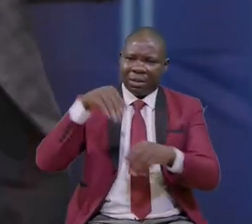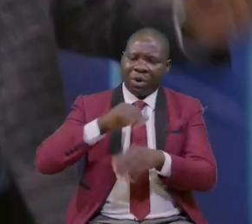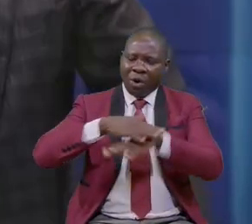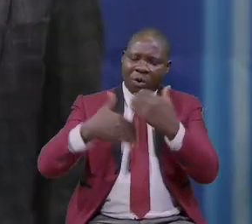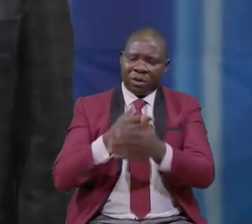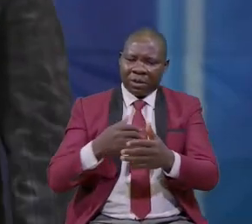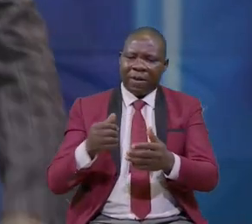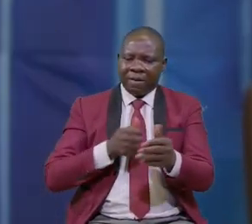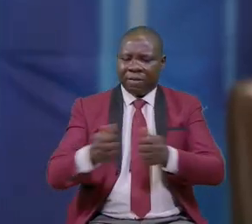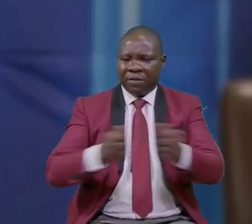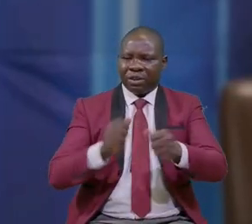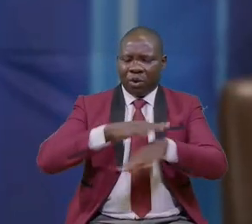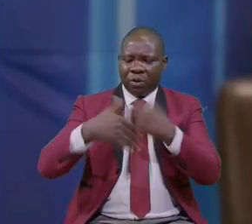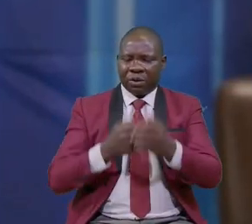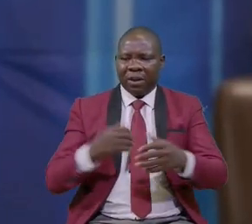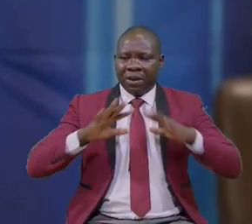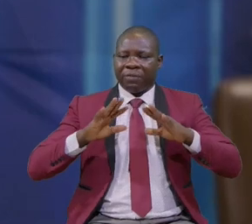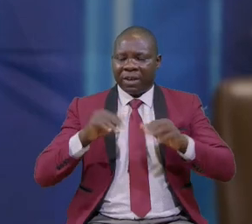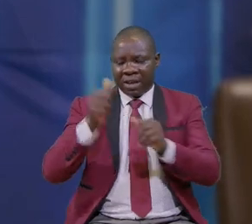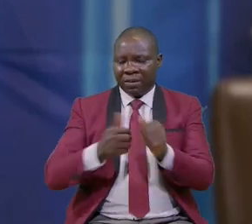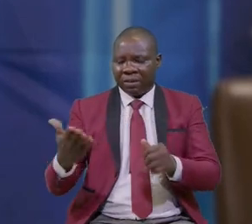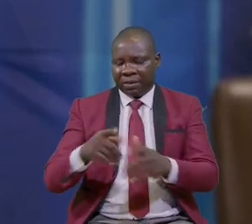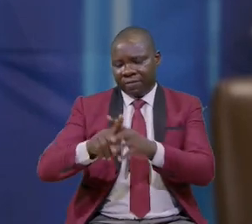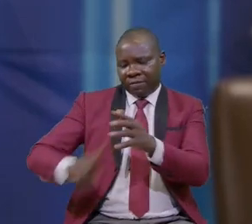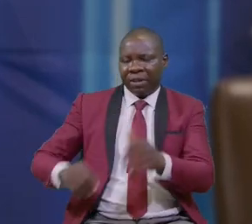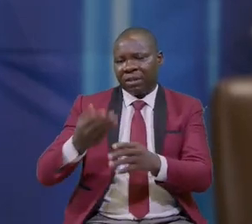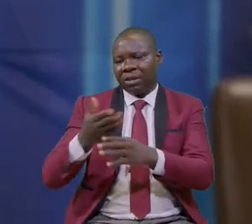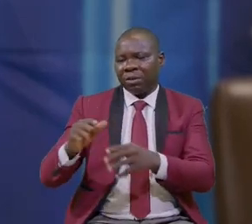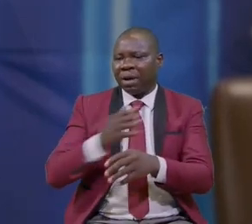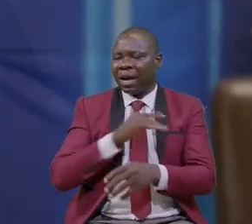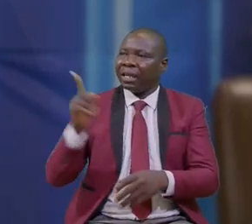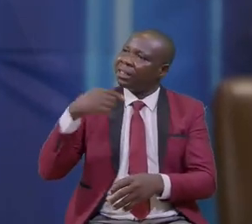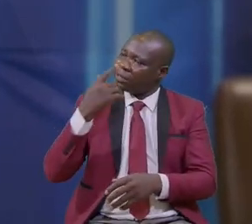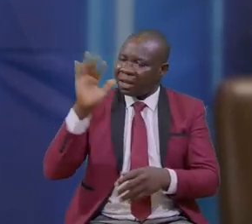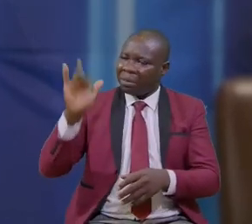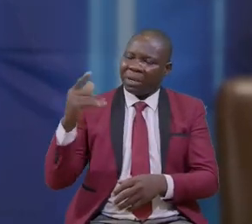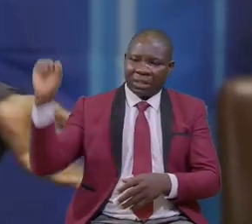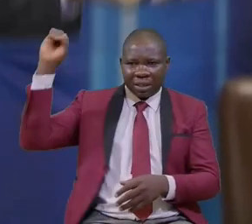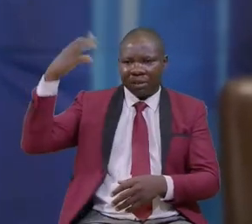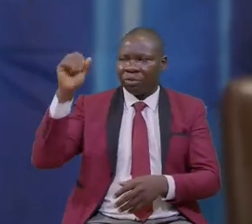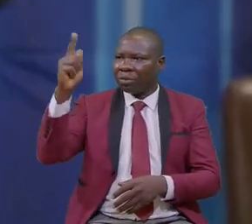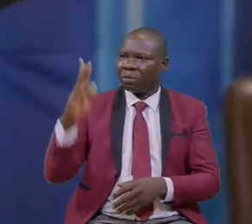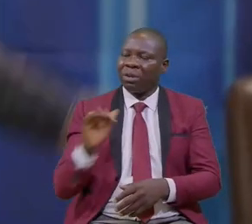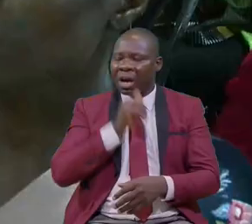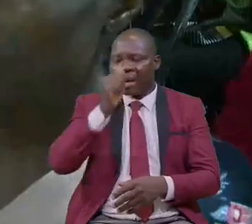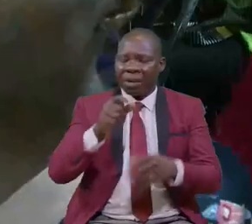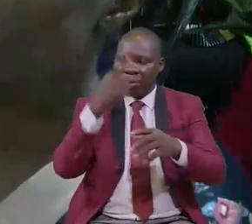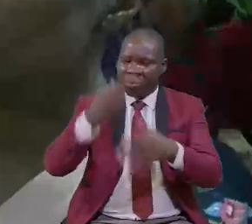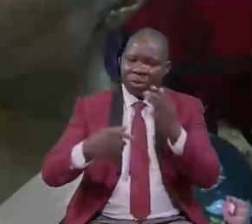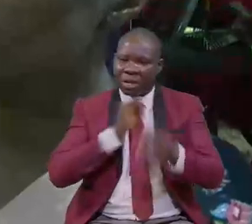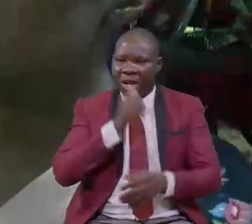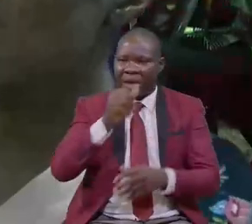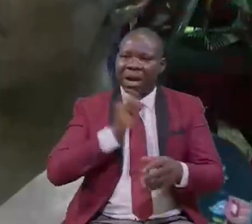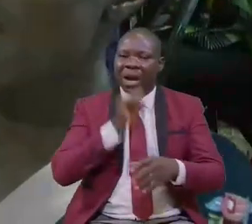craintes, tout a disparu. Et il dit, par la grâce de Dieu, je suis ce que je suis. Je suis libre.